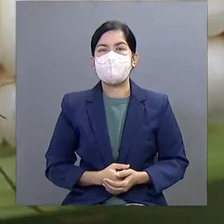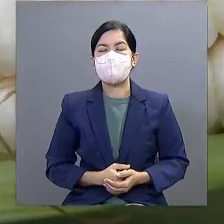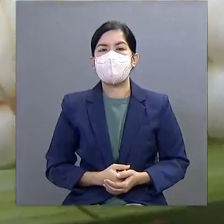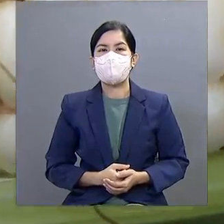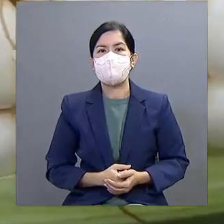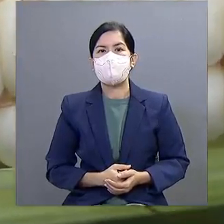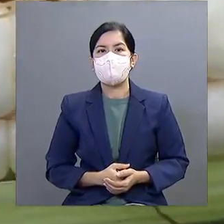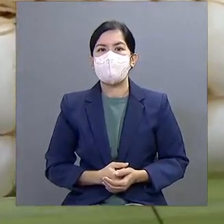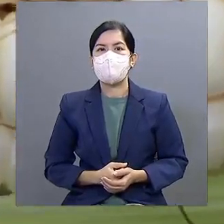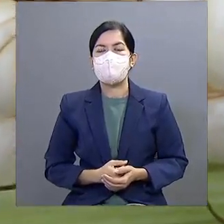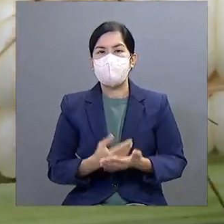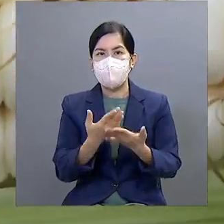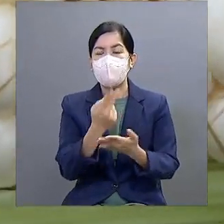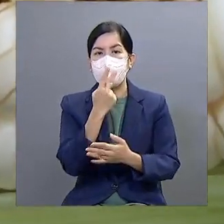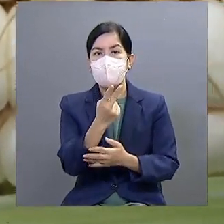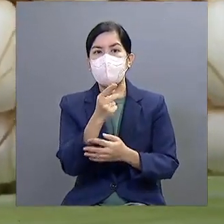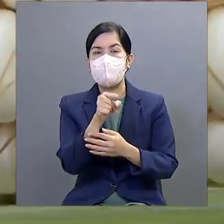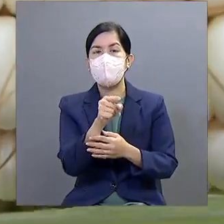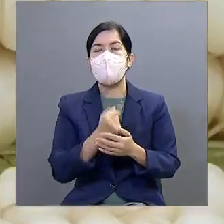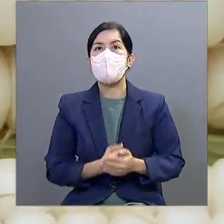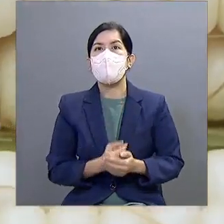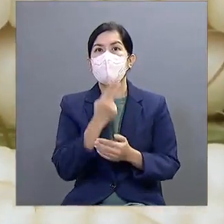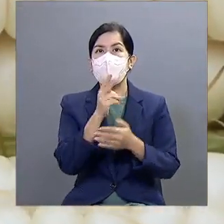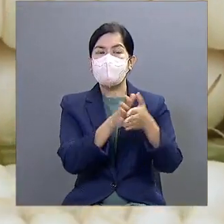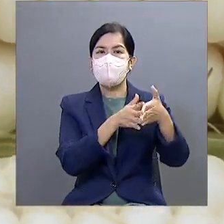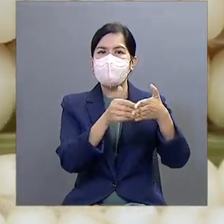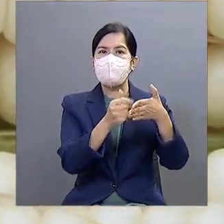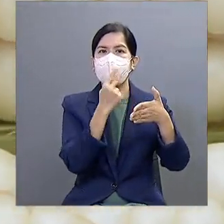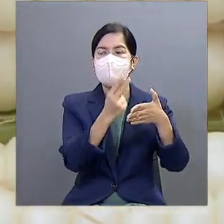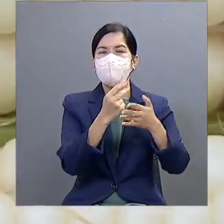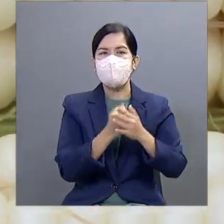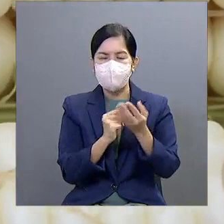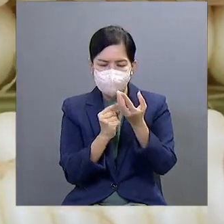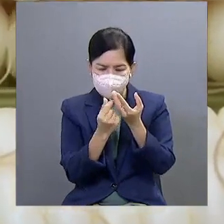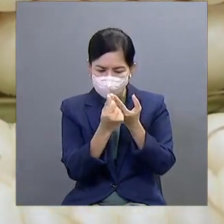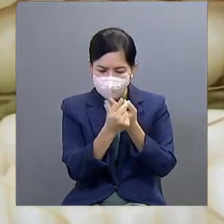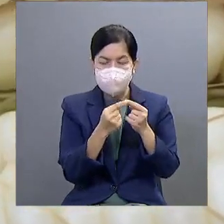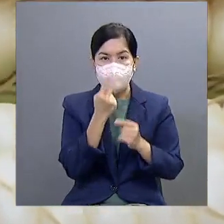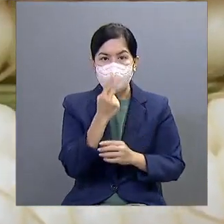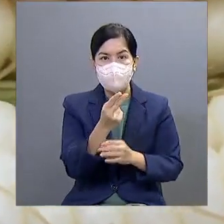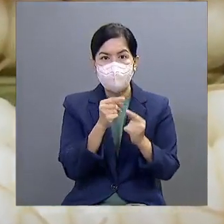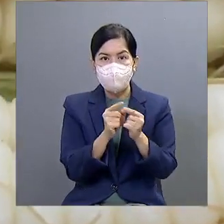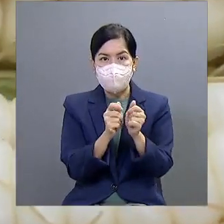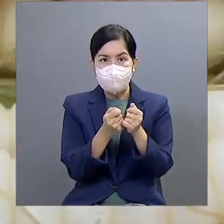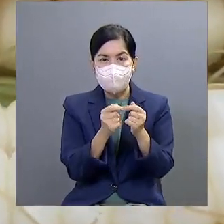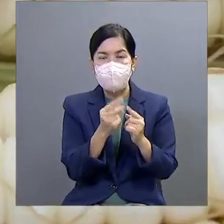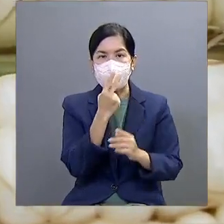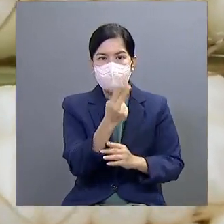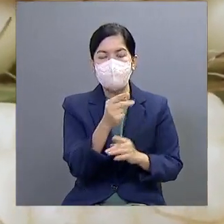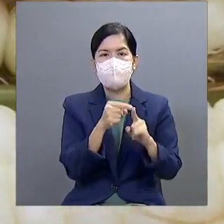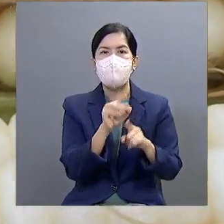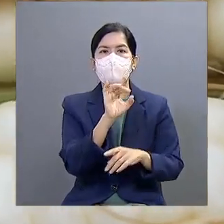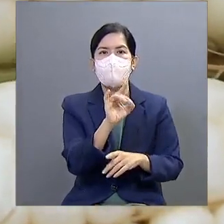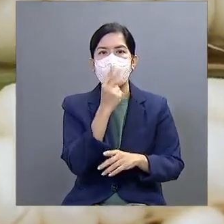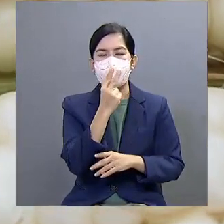งคือมันยังจะสีเหลืองกว่านี้ไหม พี่ตอบกำลังพยายามจะนับอยู่คุณผู้ชมว่าม ัน8แถว หรือเปล่าจะไม่พรเห็น นับอยู่ตาเขตาลายเลยนะ